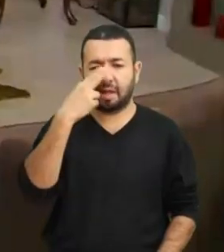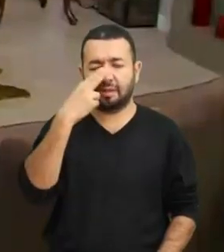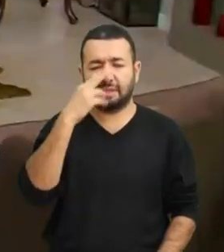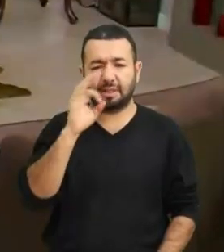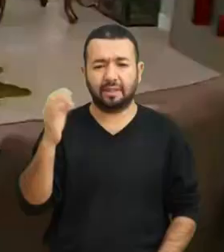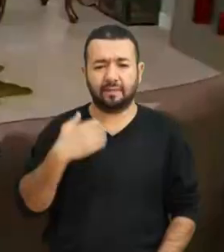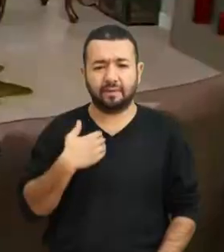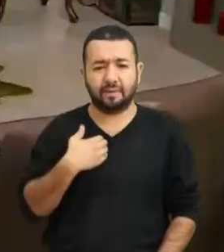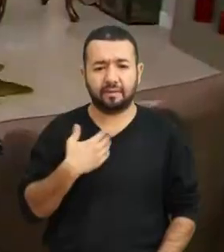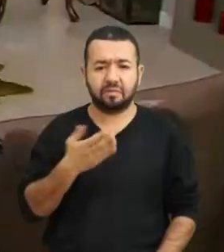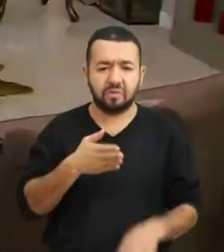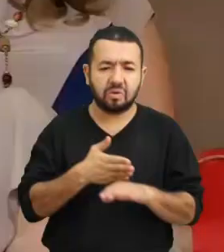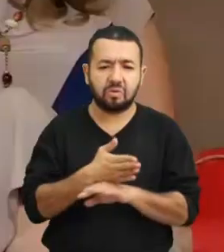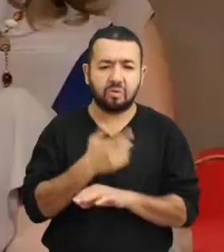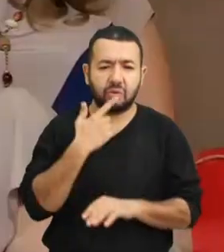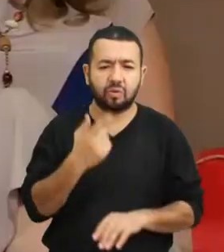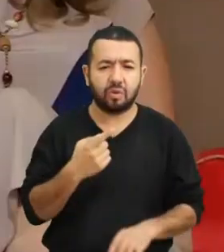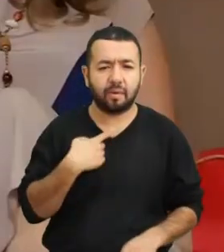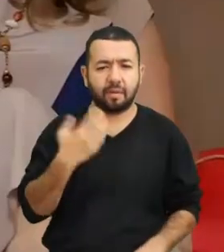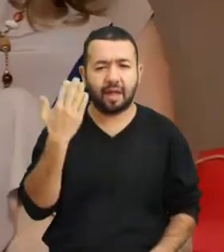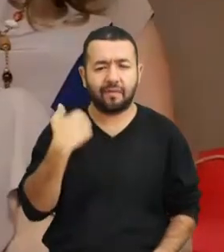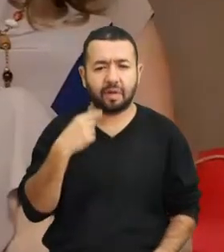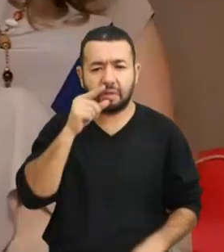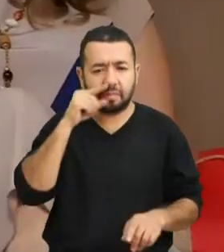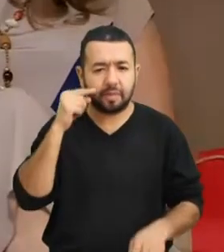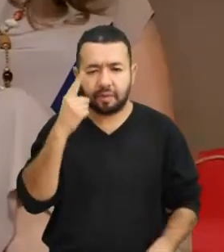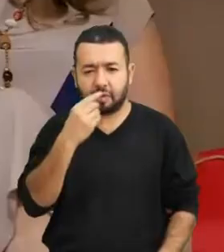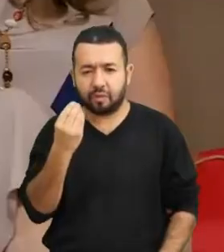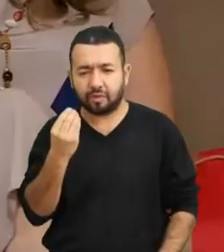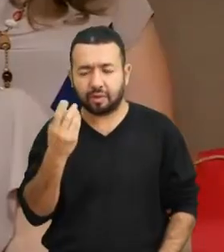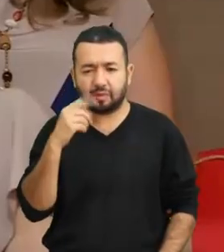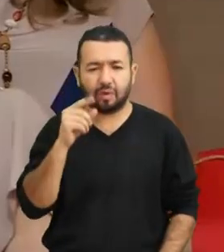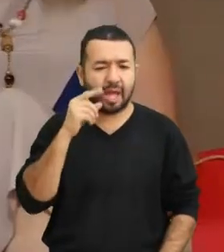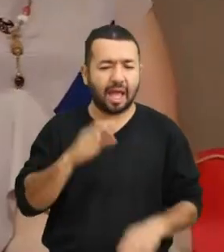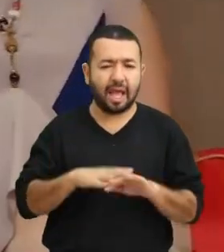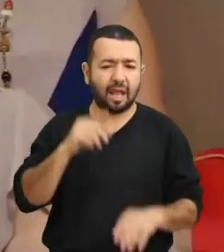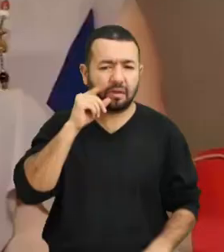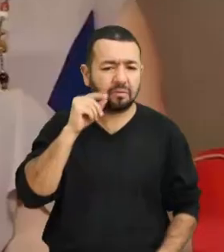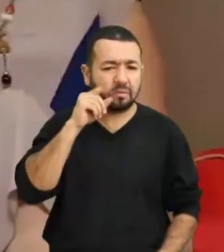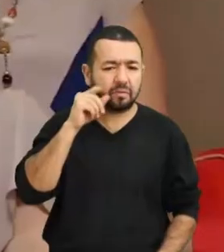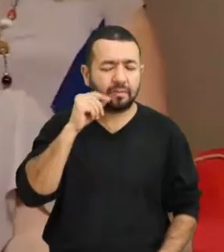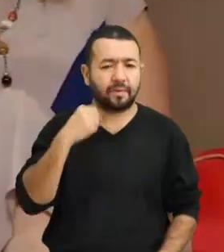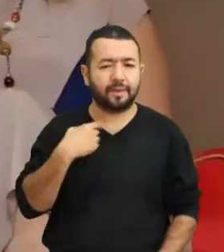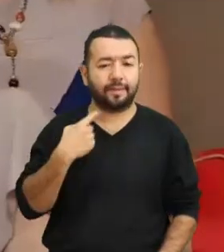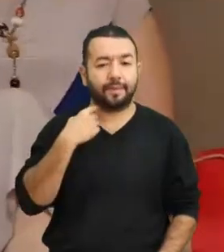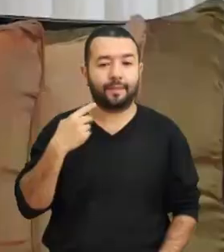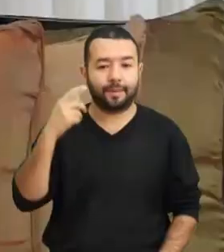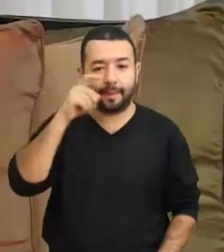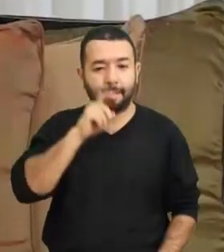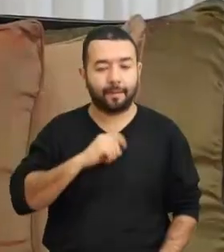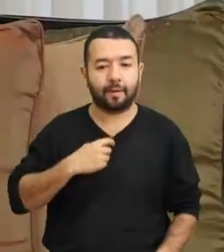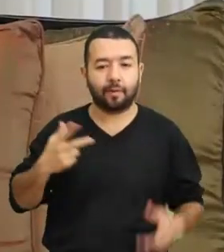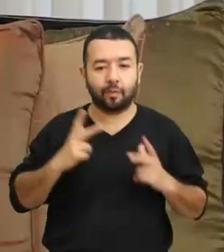ben. Doğru söylüyorsun ya. Bir ara hoşuma gitti de tik oldu kız bende. Devamlı elim burada, elim burada yani. Kestim, kurtuldum